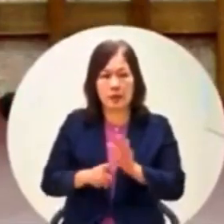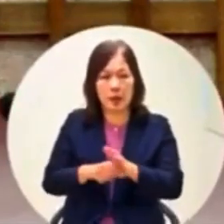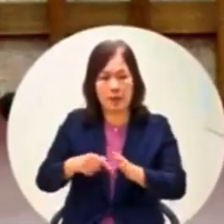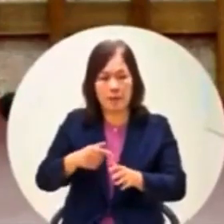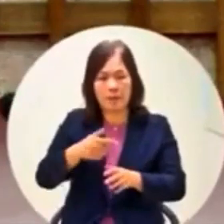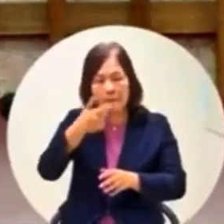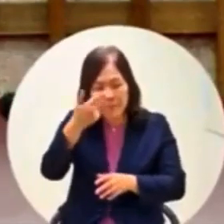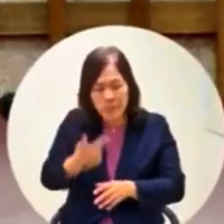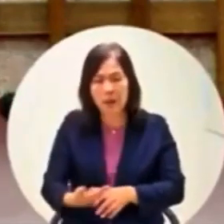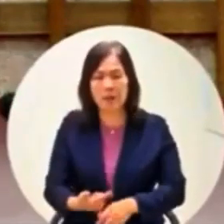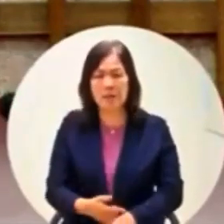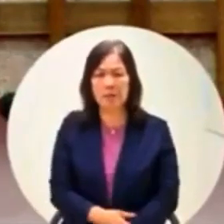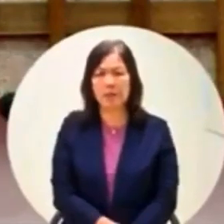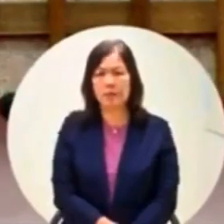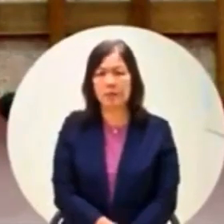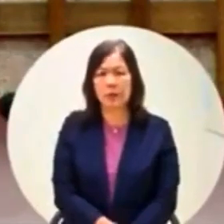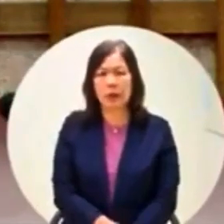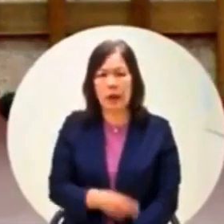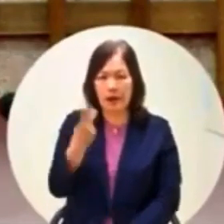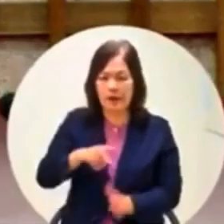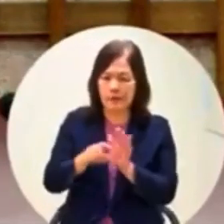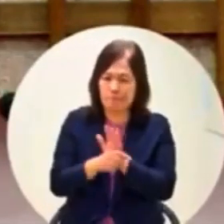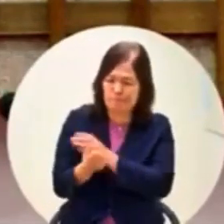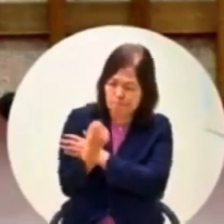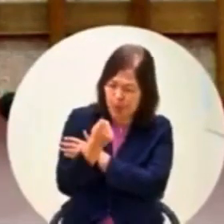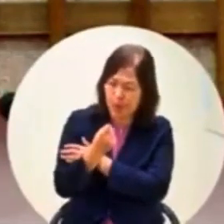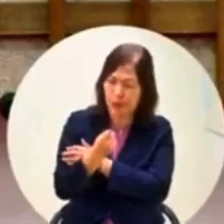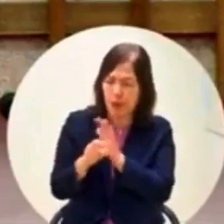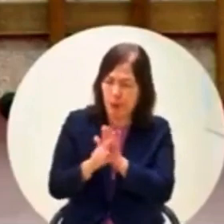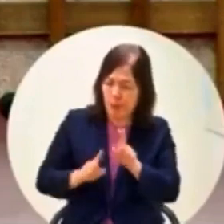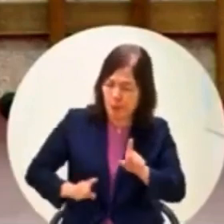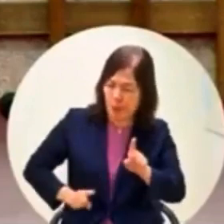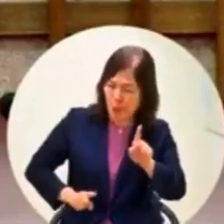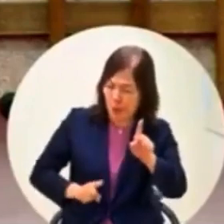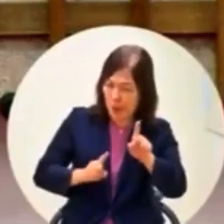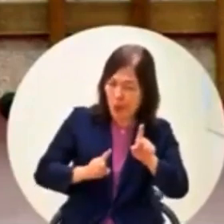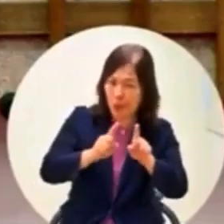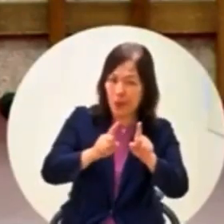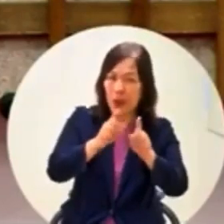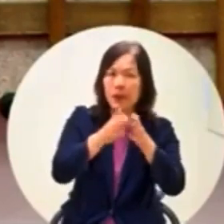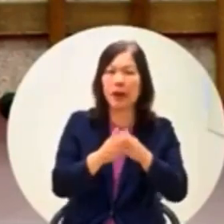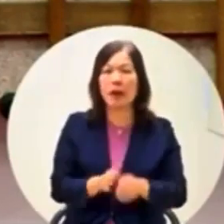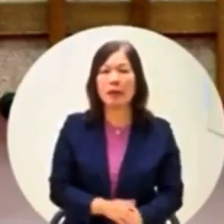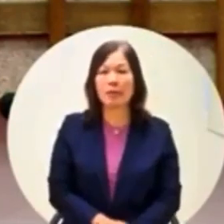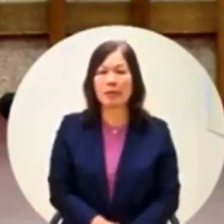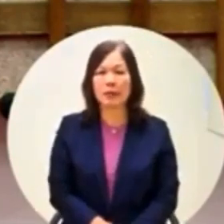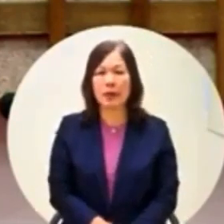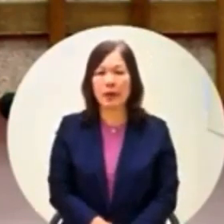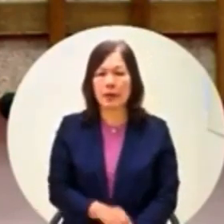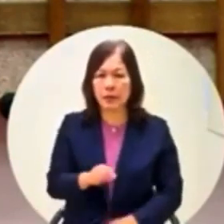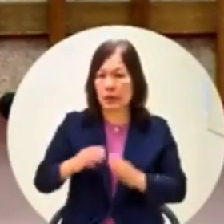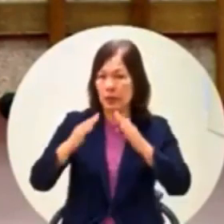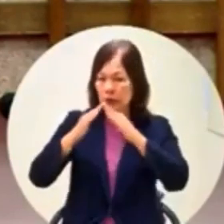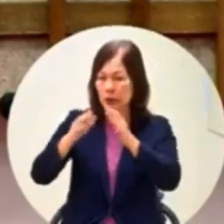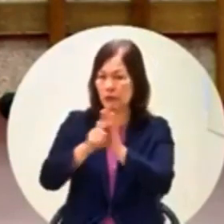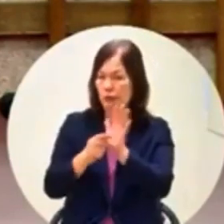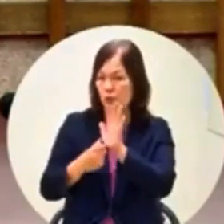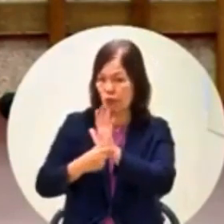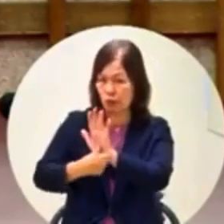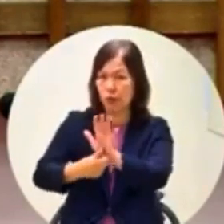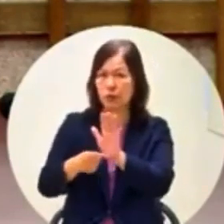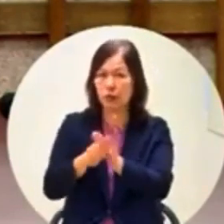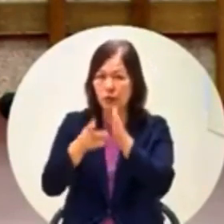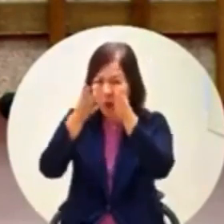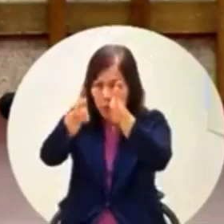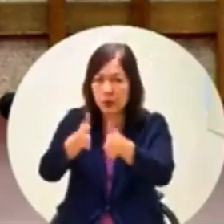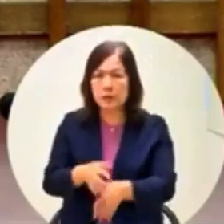了，所以说我们要更加强的要迎头赶上，我相信这才是城市最伟大的一个方向